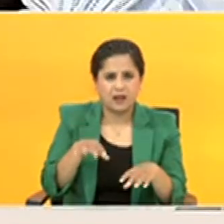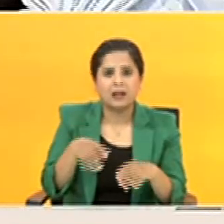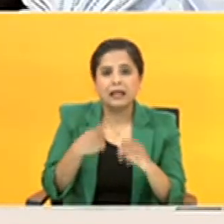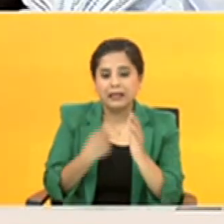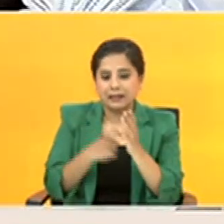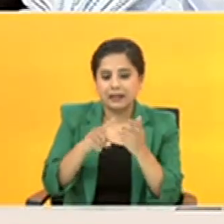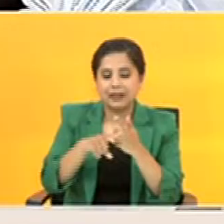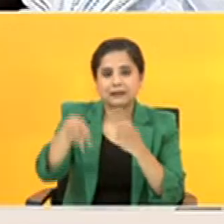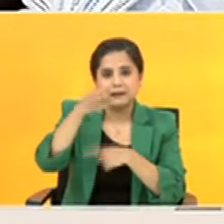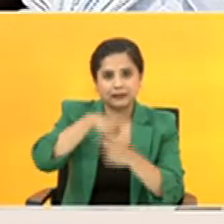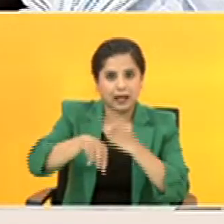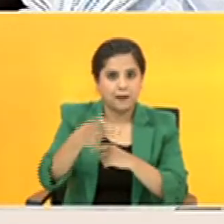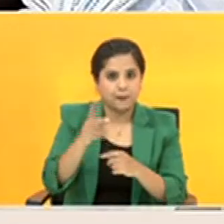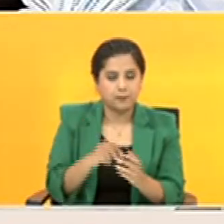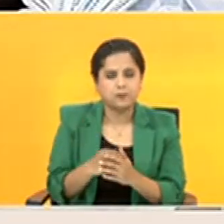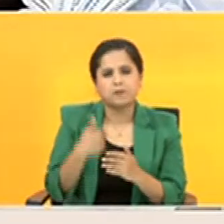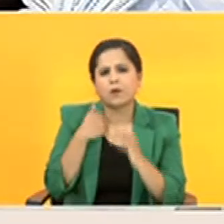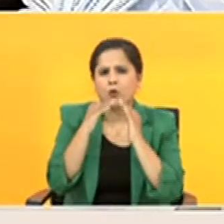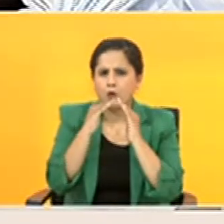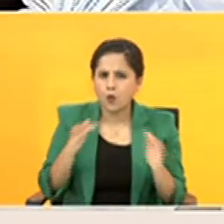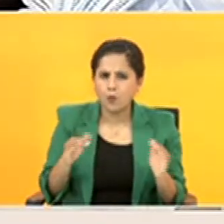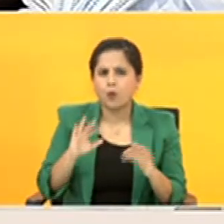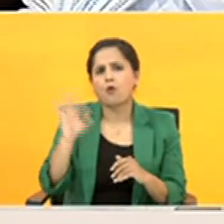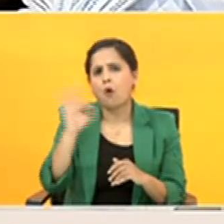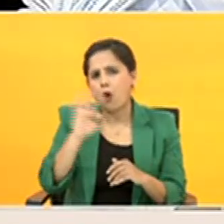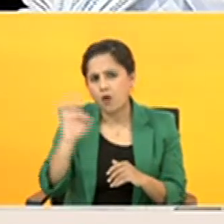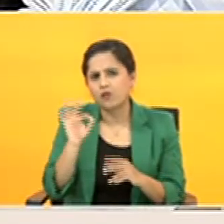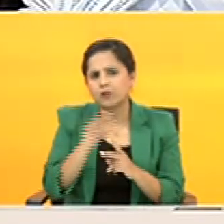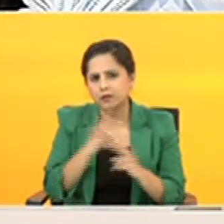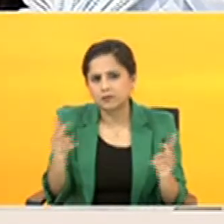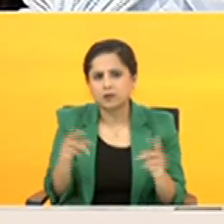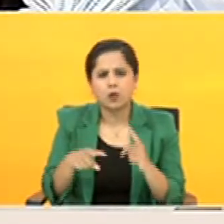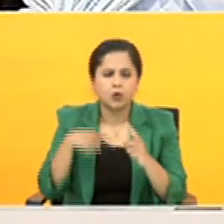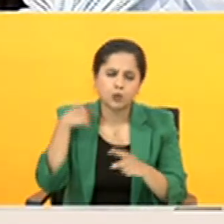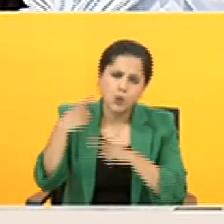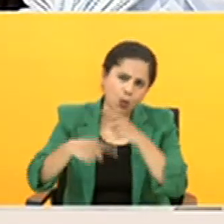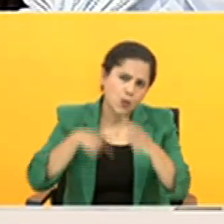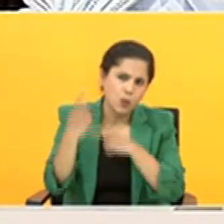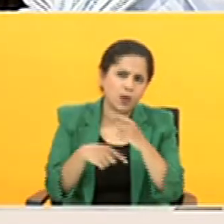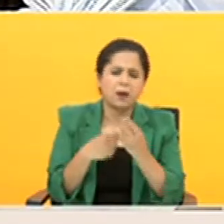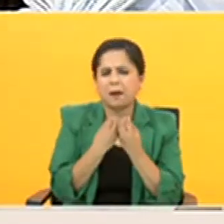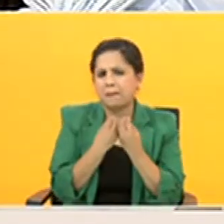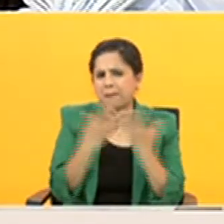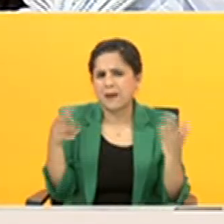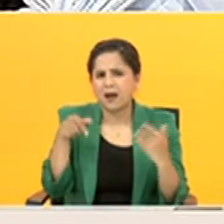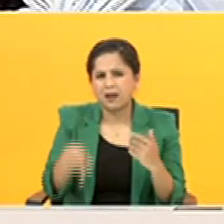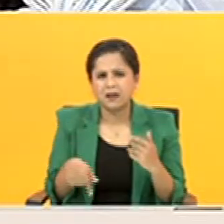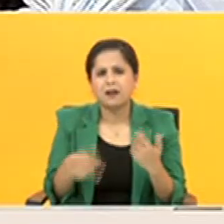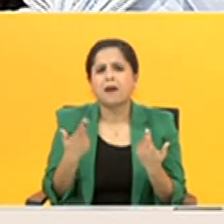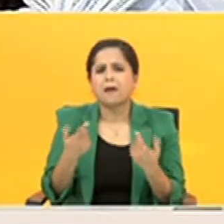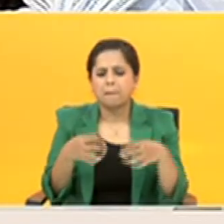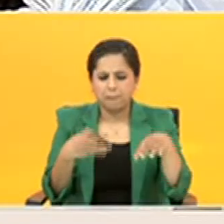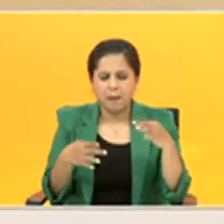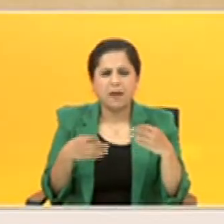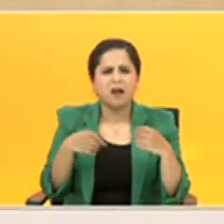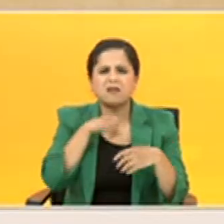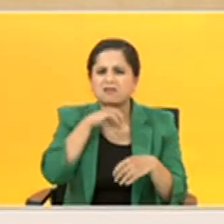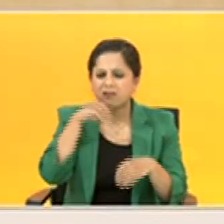रिसाइकलिंग। हमारे घरों और दफ्तरों में हर दिन बहुत सारा पेपर वेस्ट निकलता